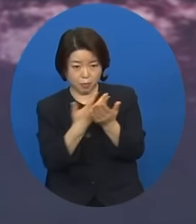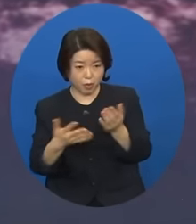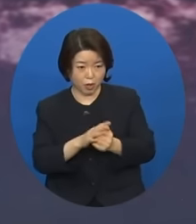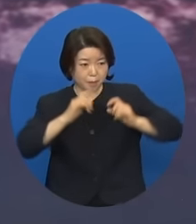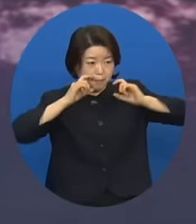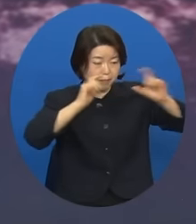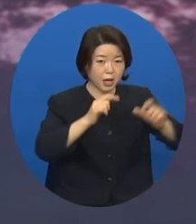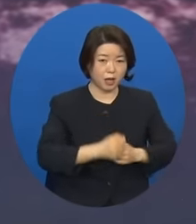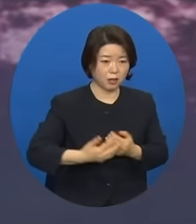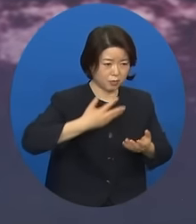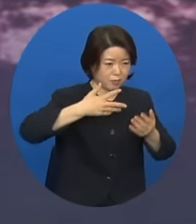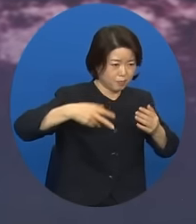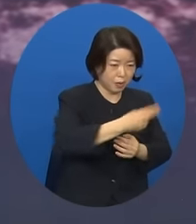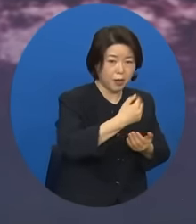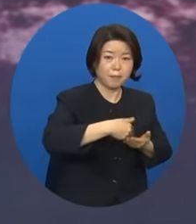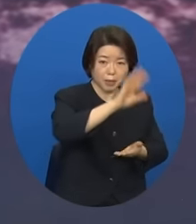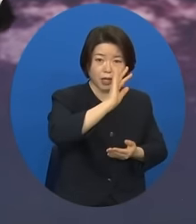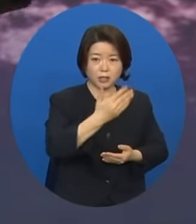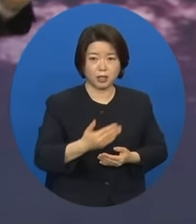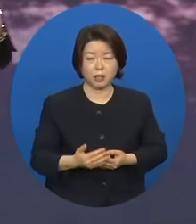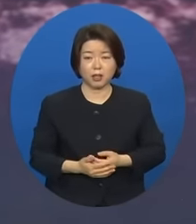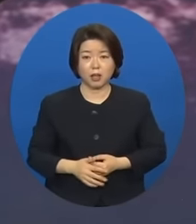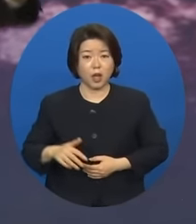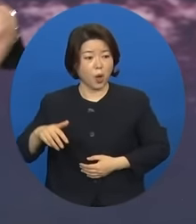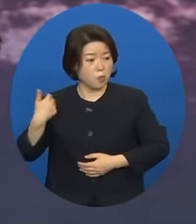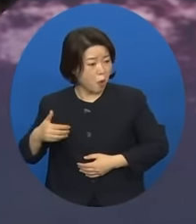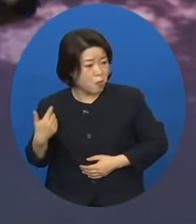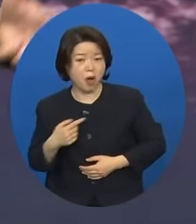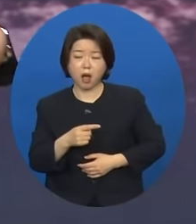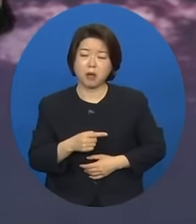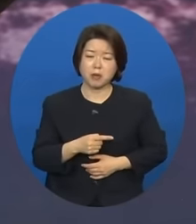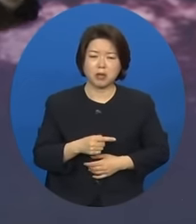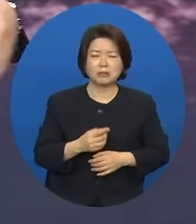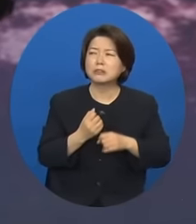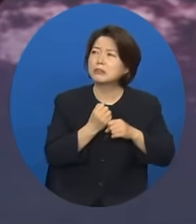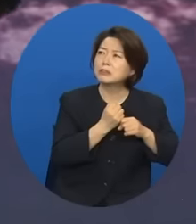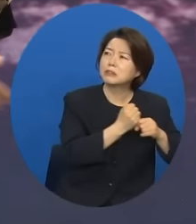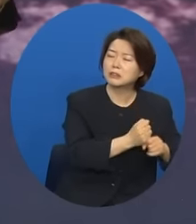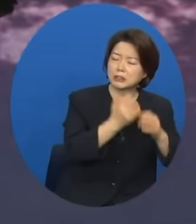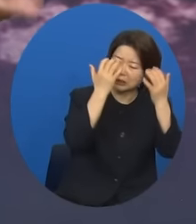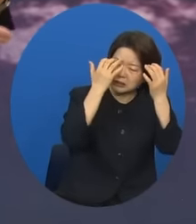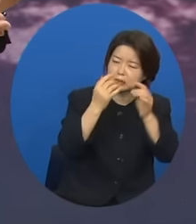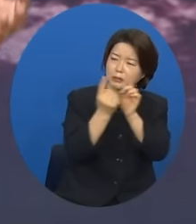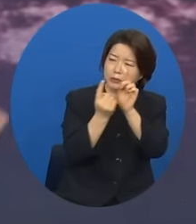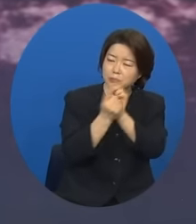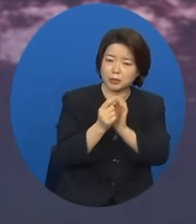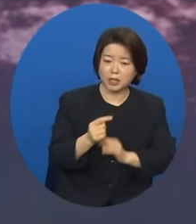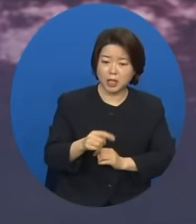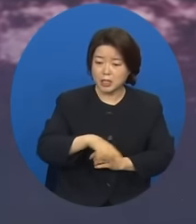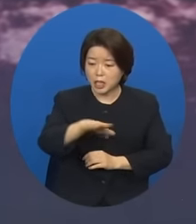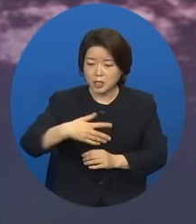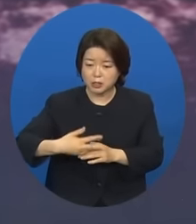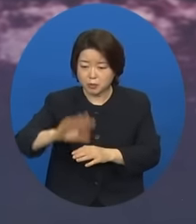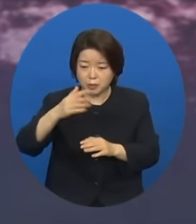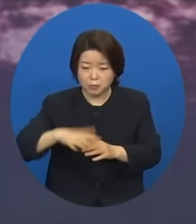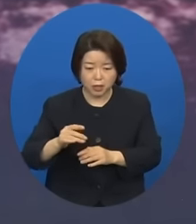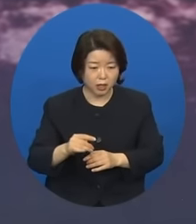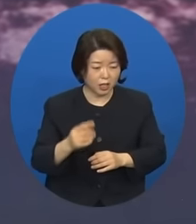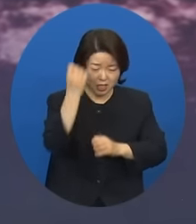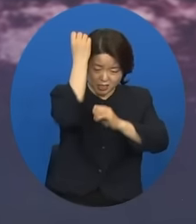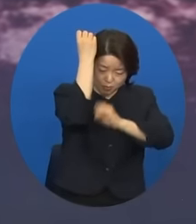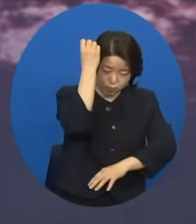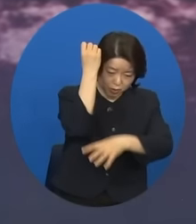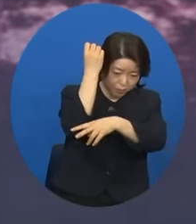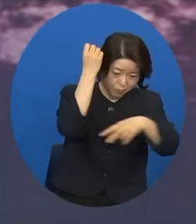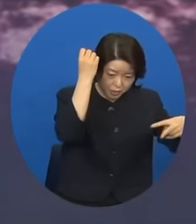그렇지 않으면 이것이 왜 그런지 모르 채 계속 여기에 고통을 당하는 거야 이것만 계속 없애 봤자 뿌리를 다루지 않으면 아무